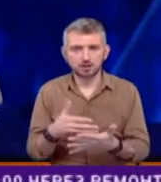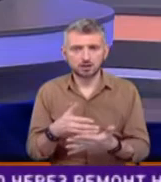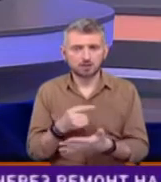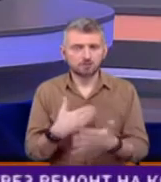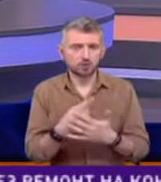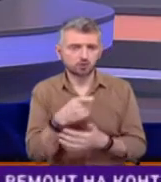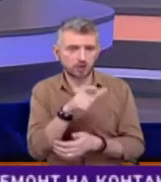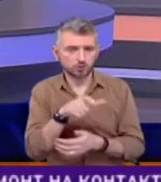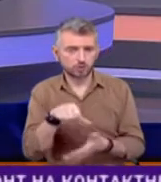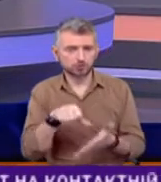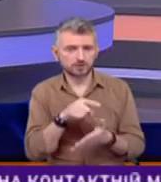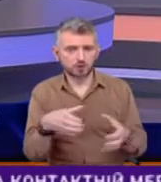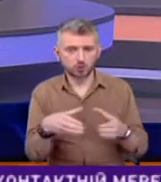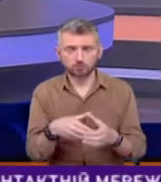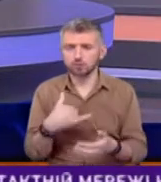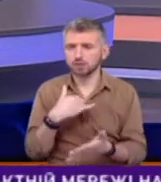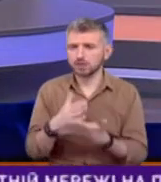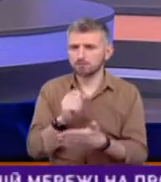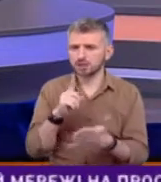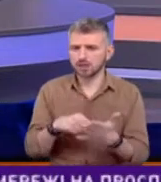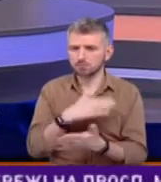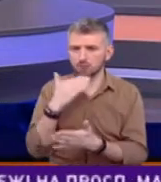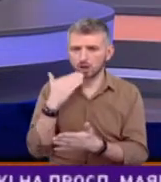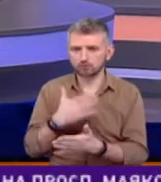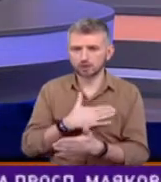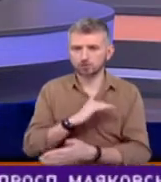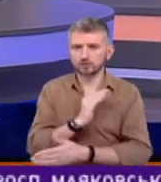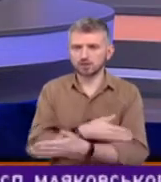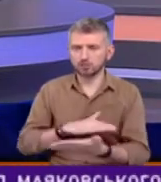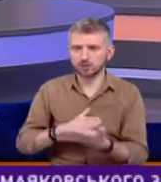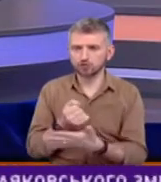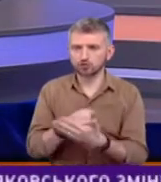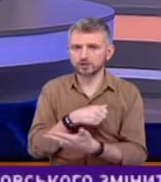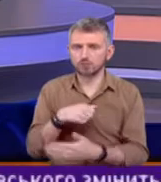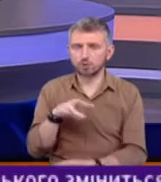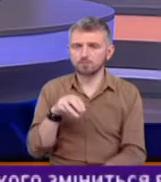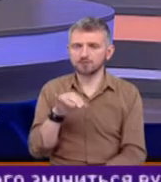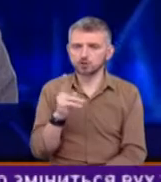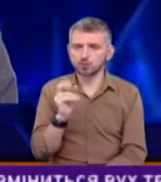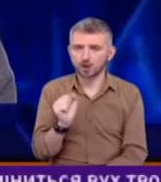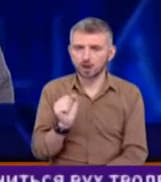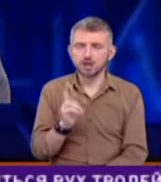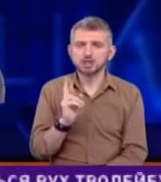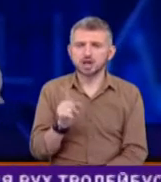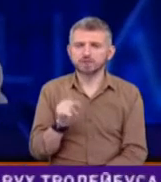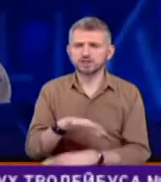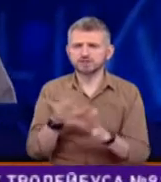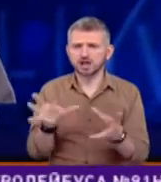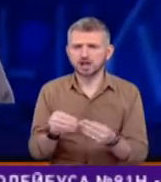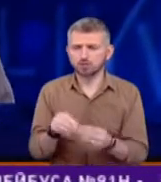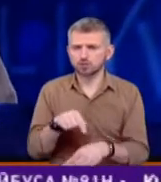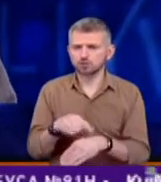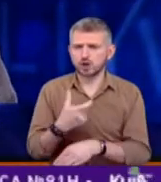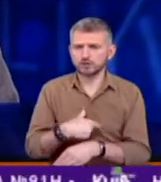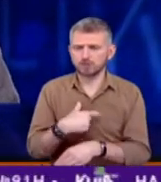людей, учасники. Так, цієї. Але у мене є питання також багато і нашої сили політичної до самого Медведчука. Перше, як він взагалі